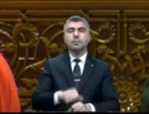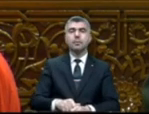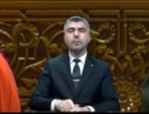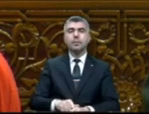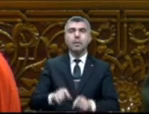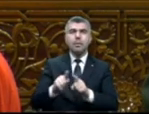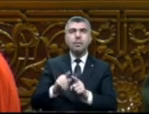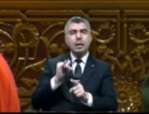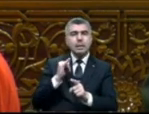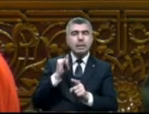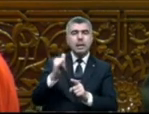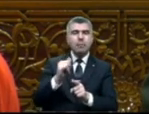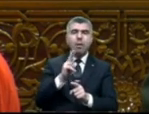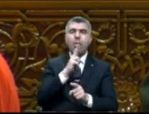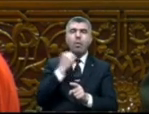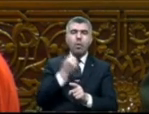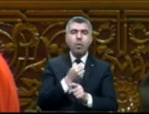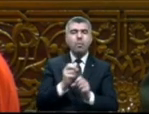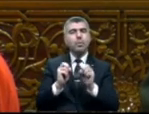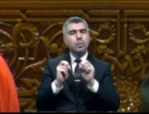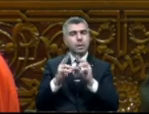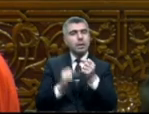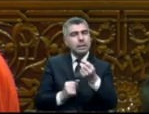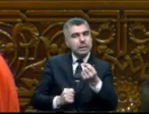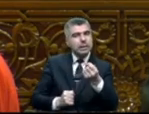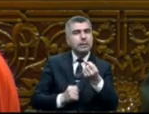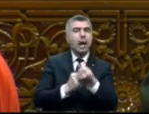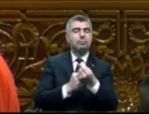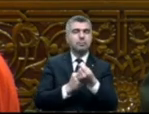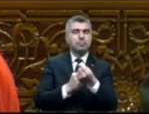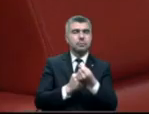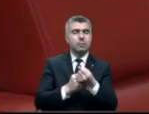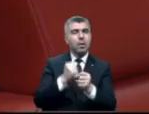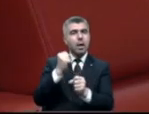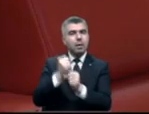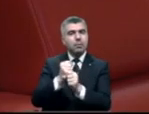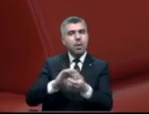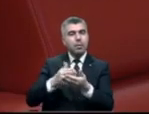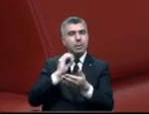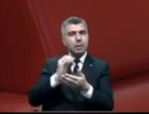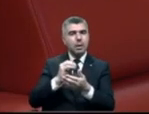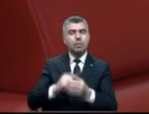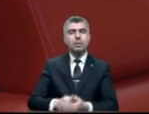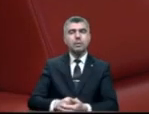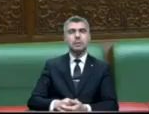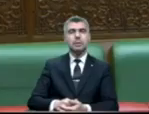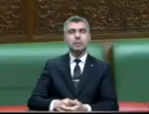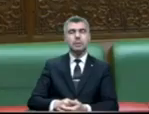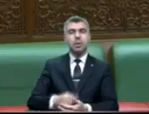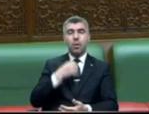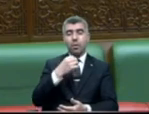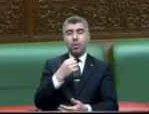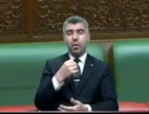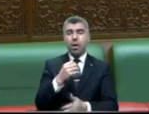على عهدنا ووعدنا للحكومة بأننا ندعمها ونتمن عملها. سيد رئيس، ولكن سيد رئيس، إننا